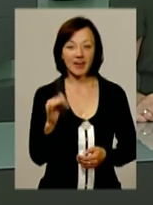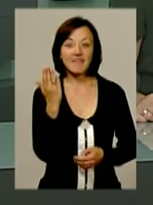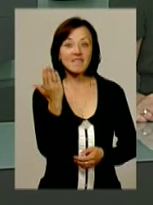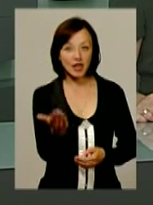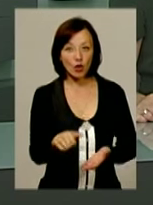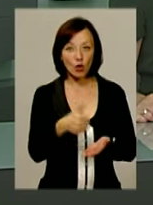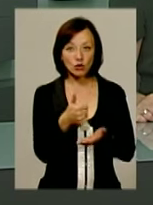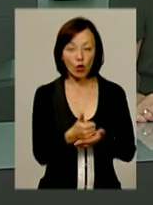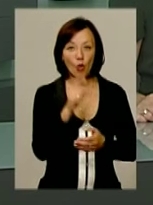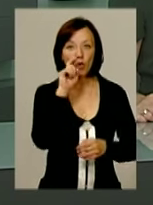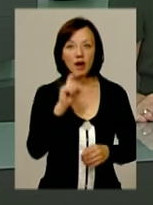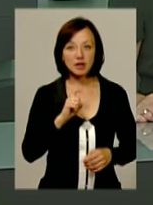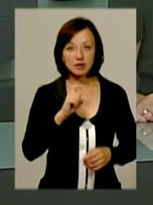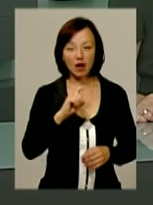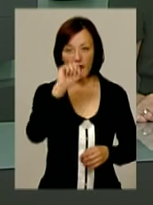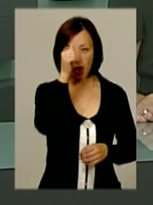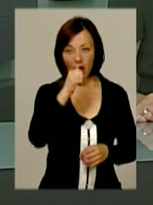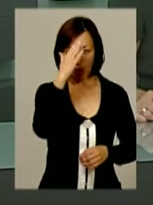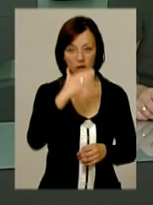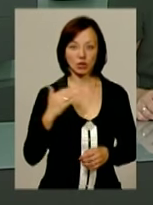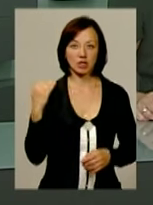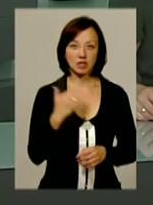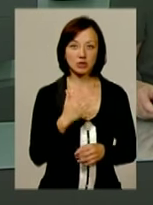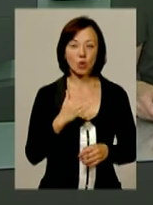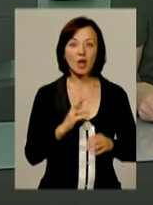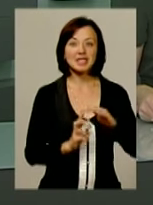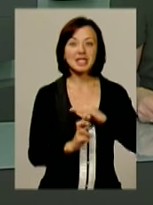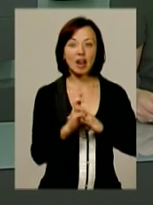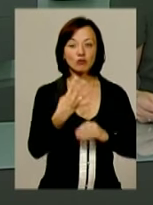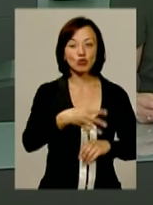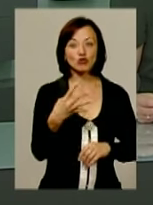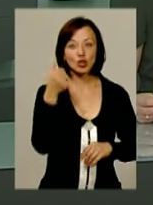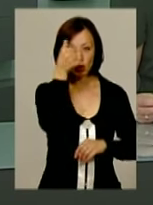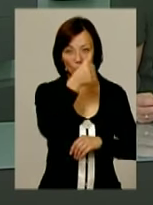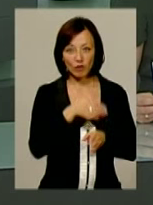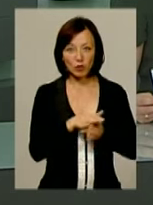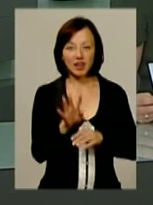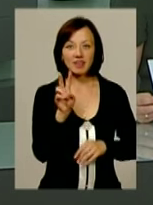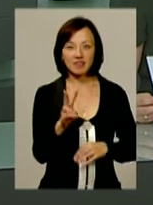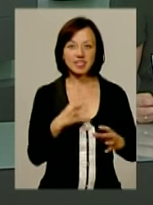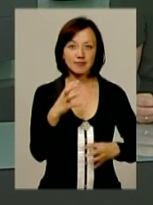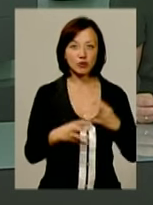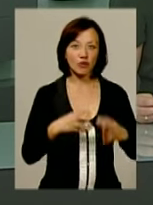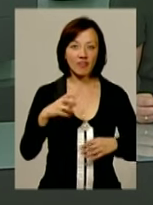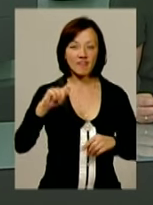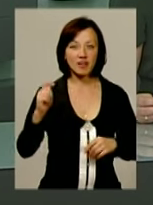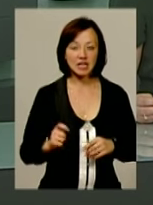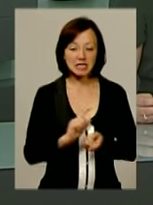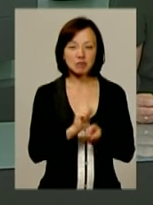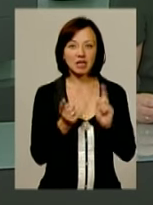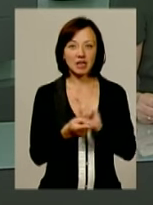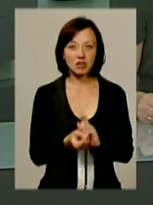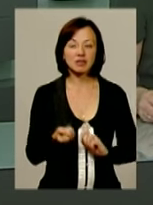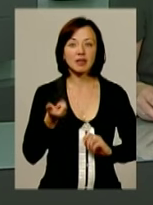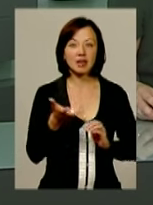Українську греко-католицьку церкву 44 роки. За цей час відбулося дві світові війни та змінилося кілька окупаційних